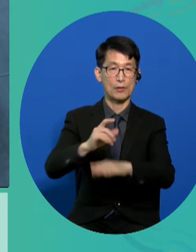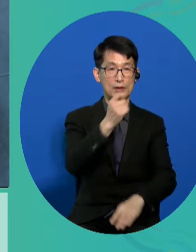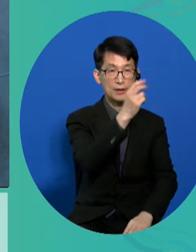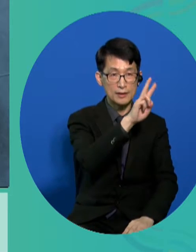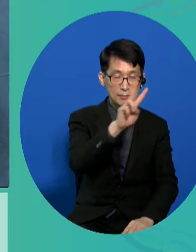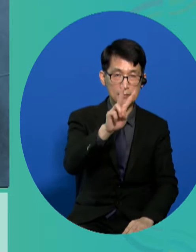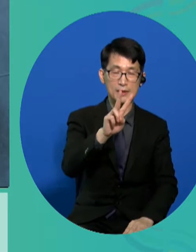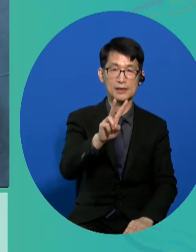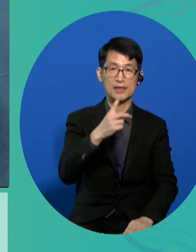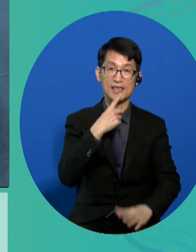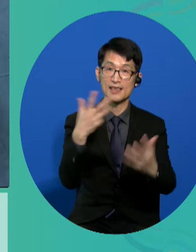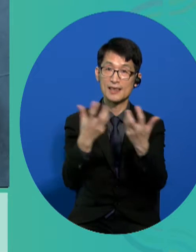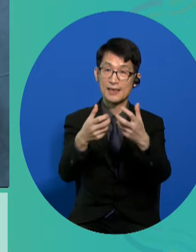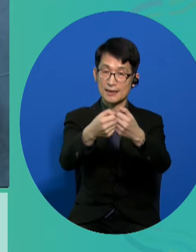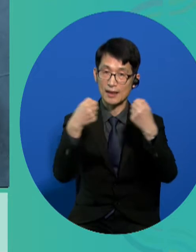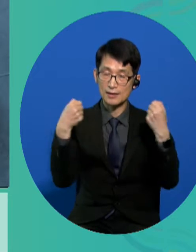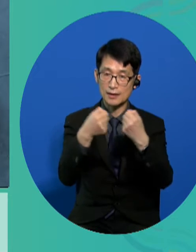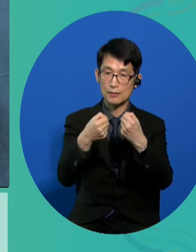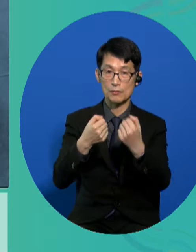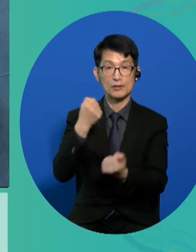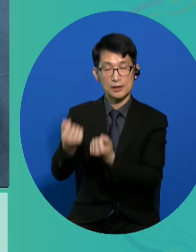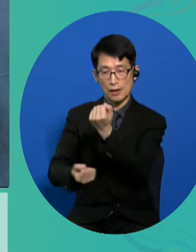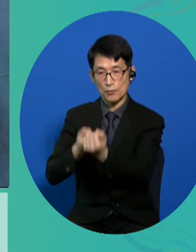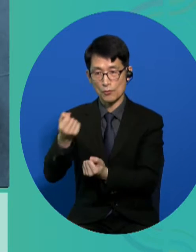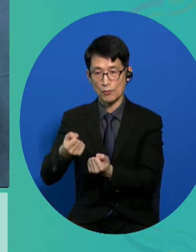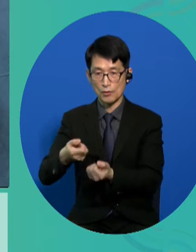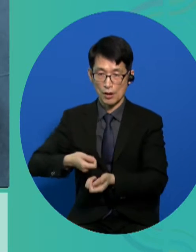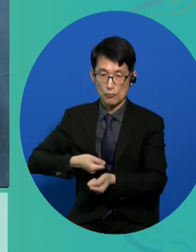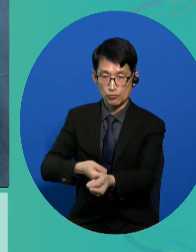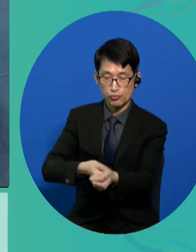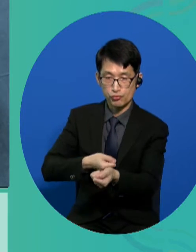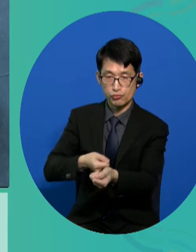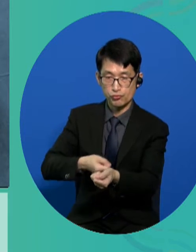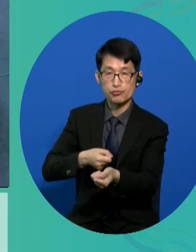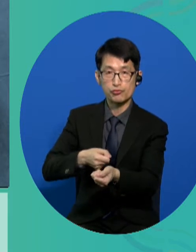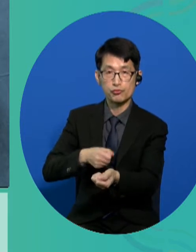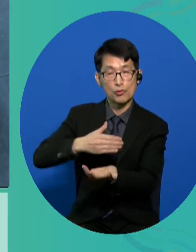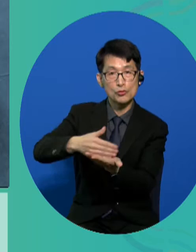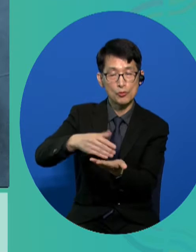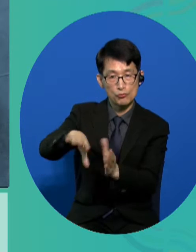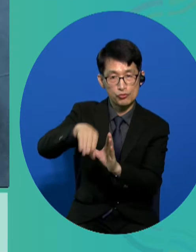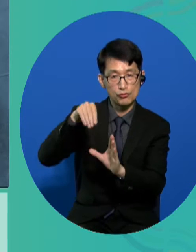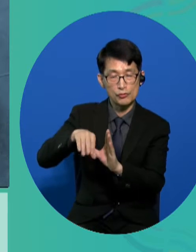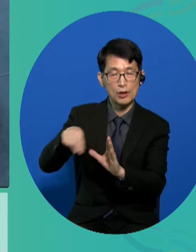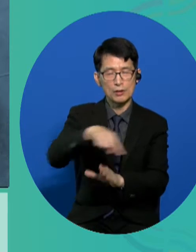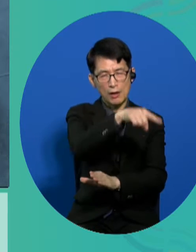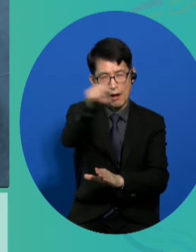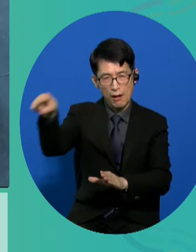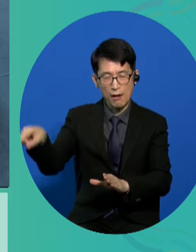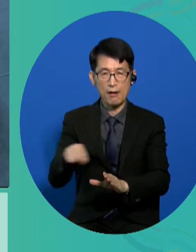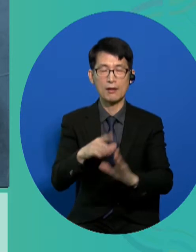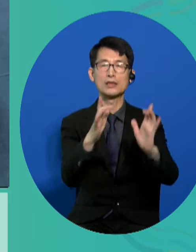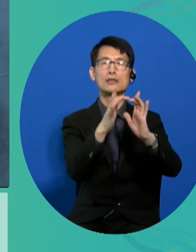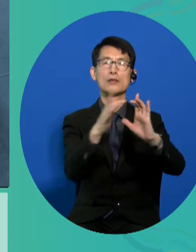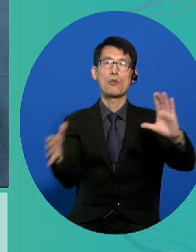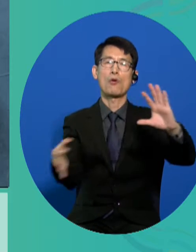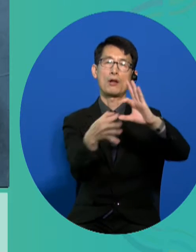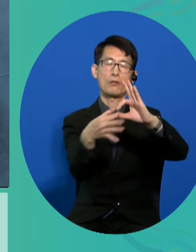텔레비전, 냉장고, 자전거, 진공청소기 등이 연결되어 있습니다. 모든 것이 연결되어 있죠. 그리고